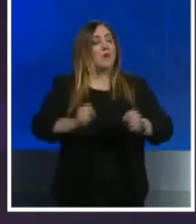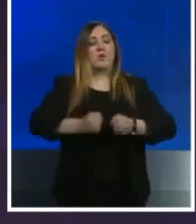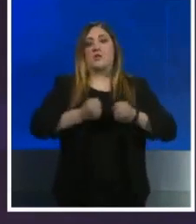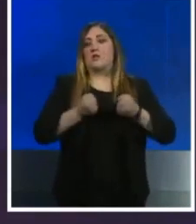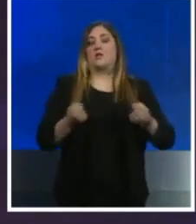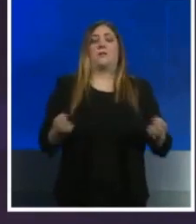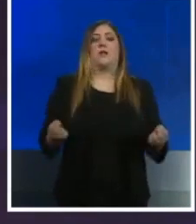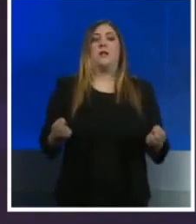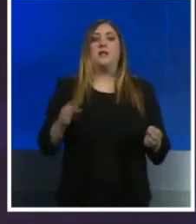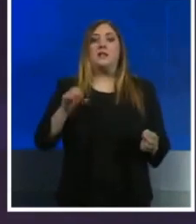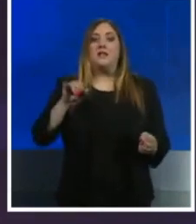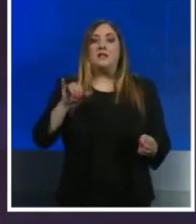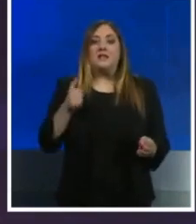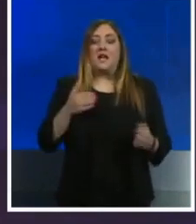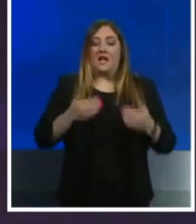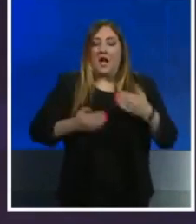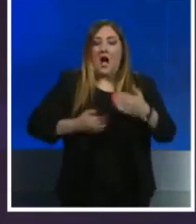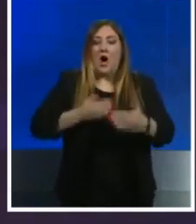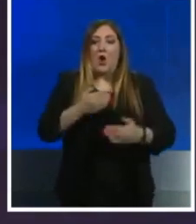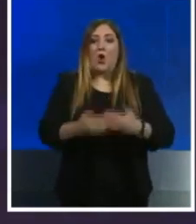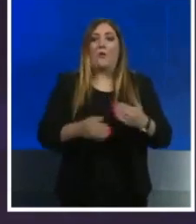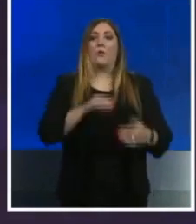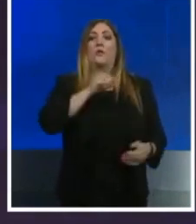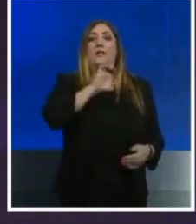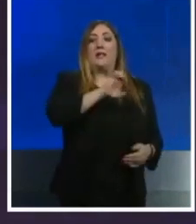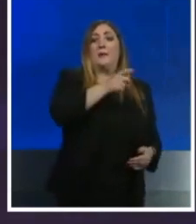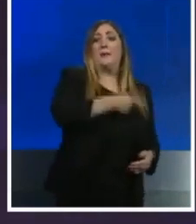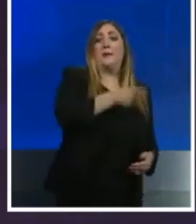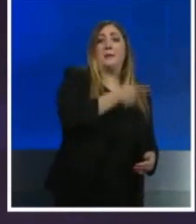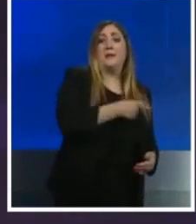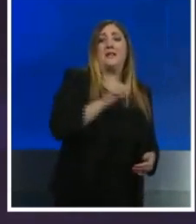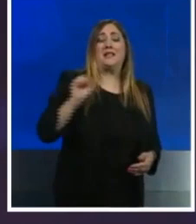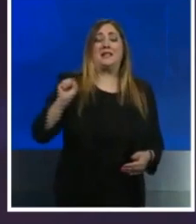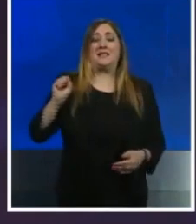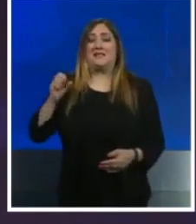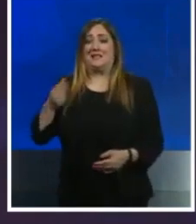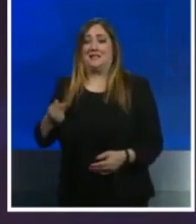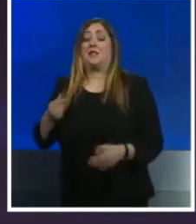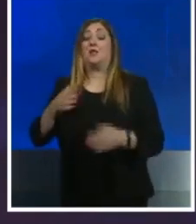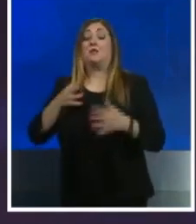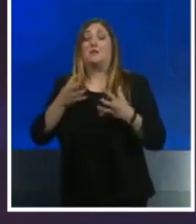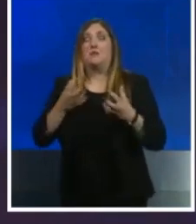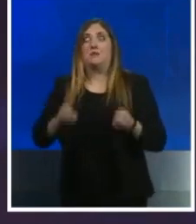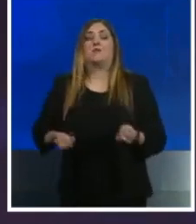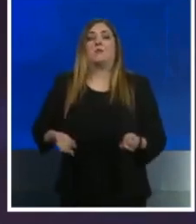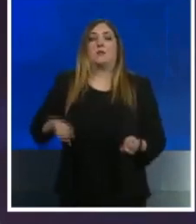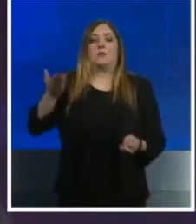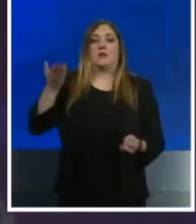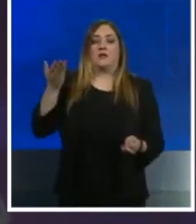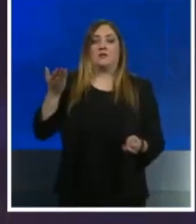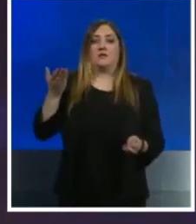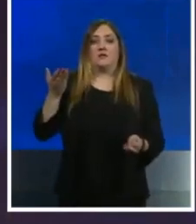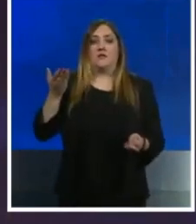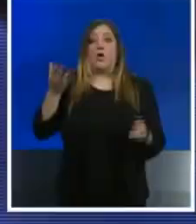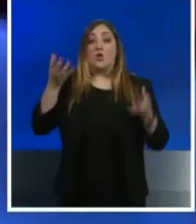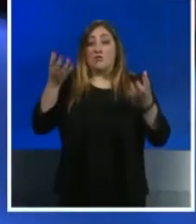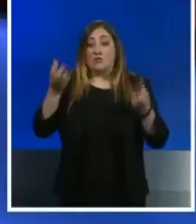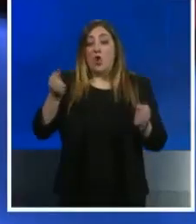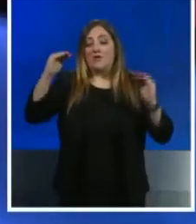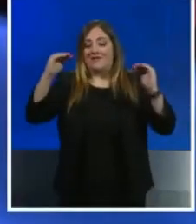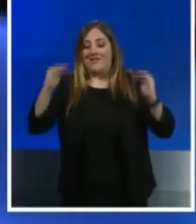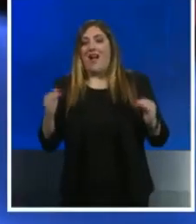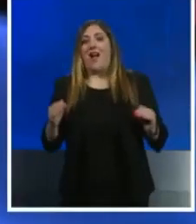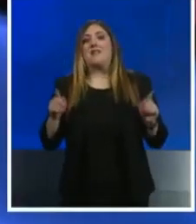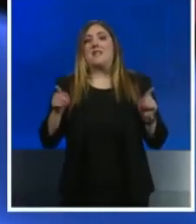jieqpa l-IPP u ESD jizommu il-maġoranza. Bit-t-t